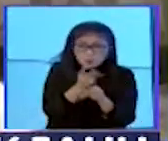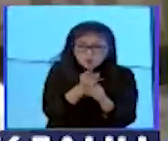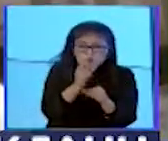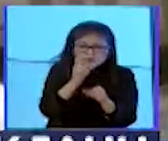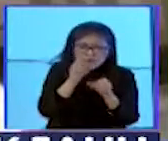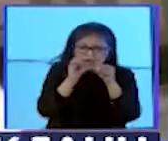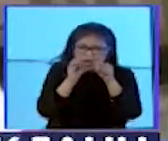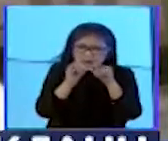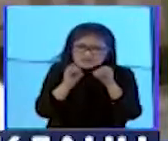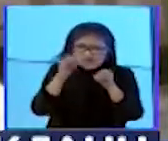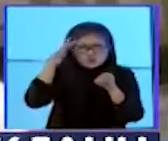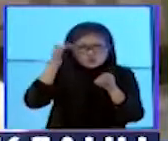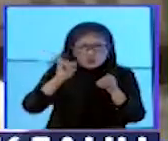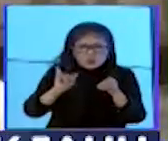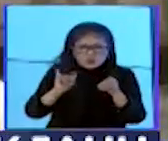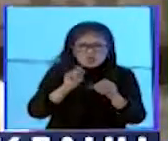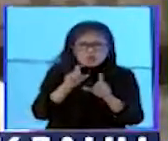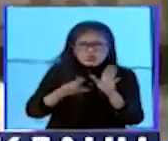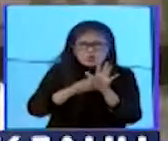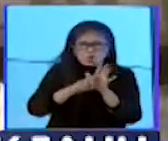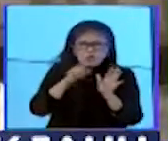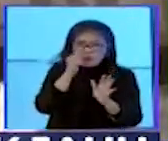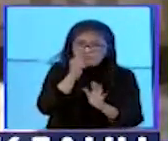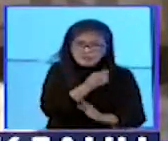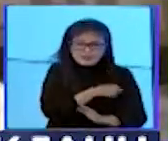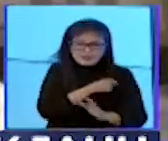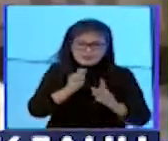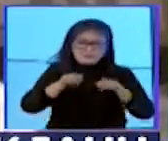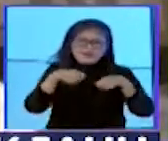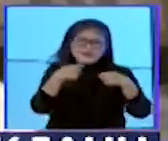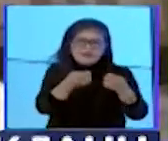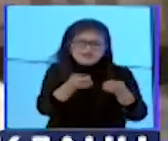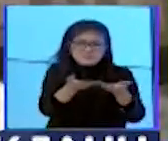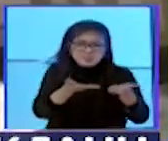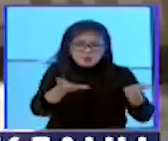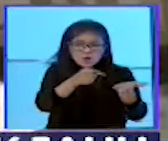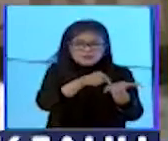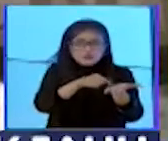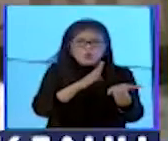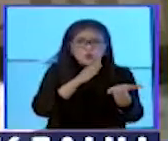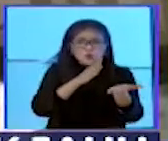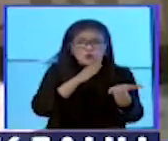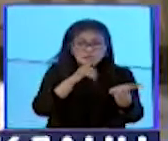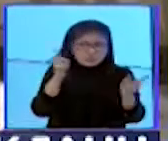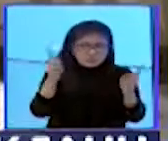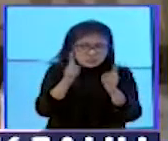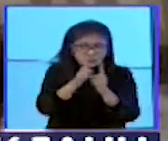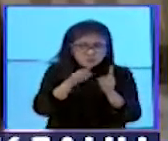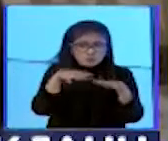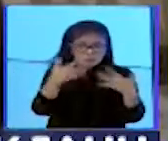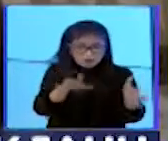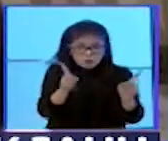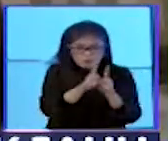apalagi misalnya Hai Papa menteri sudah membolehkan zona kuning untuk tatap muka perlu diperhatikan jajan jangan